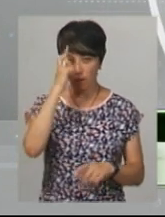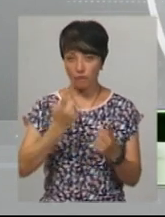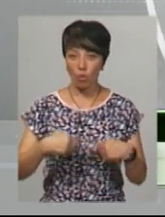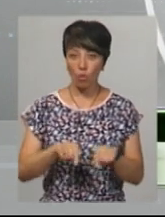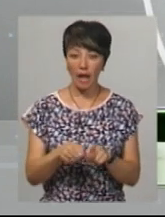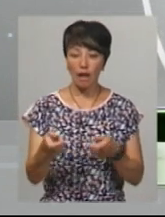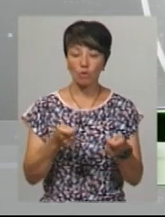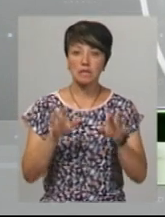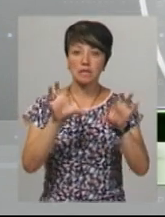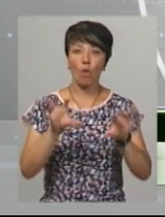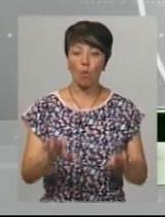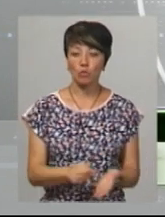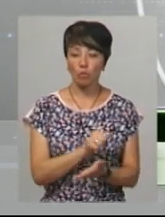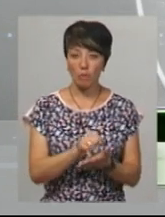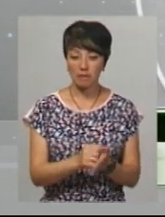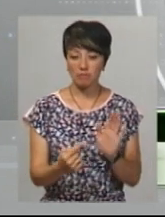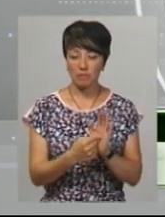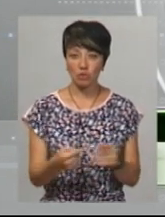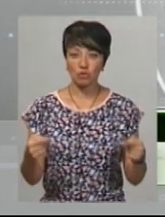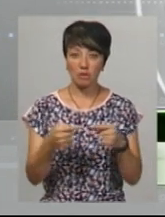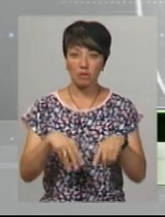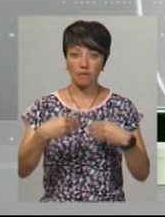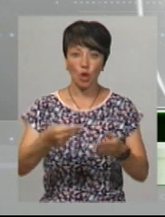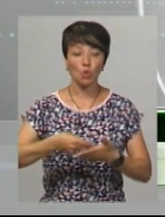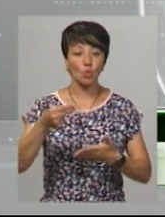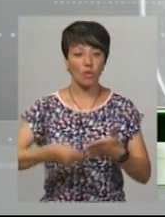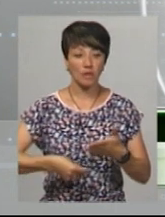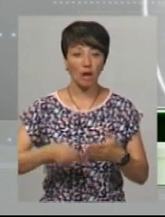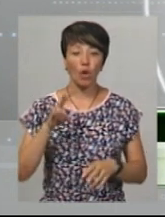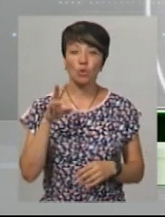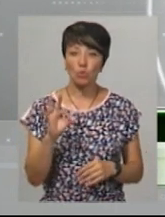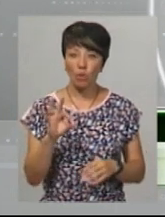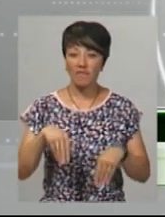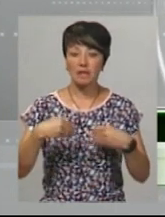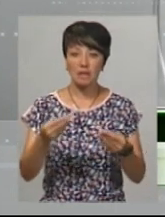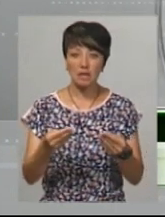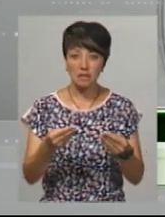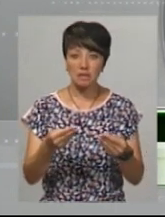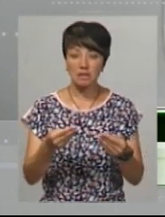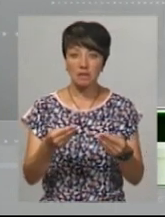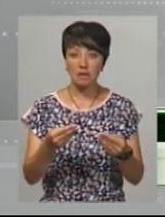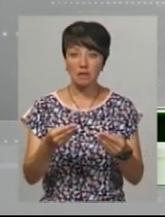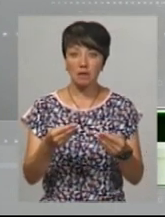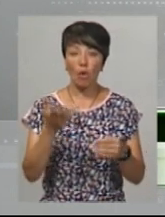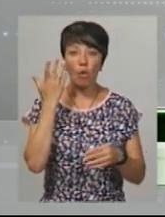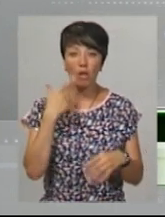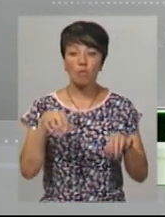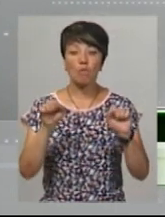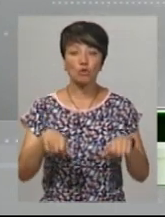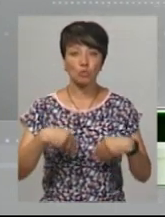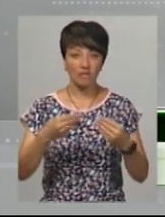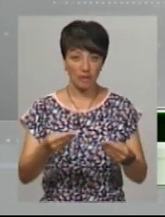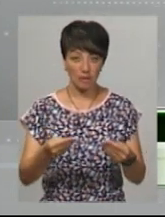і нормативними актами. Там чітко зазначено, що має бути видана довідка. Ну, видається вона в тих випадках, коли вона може бути